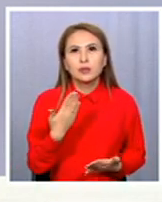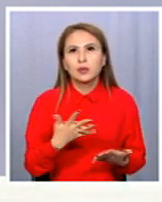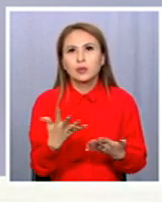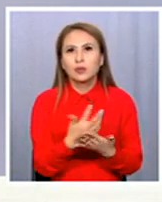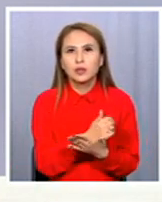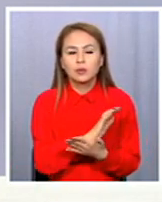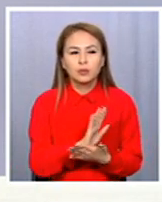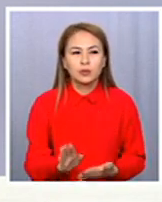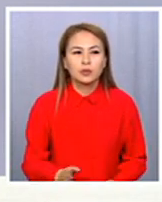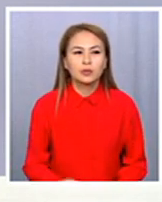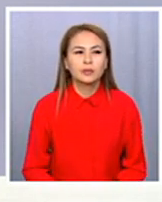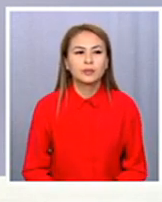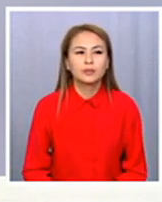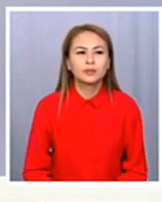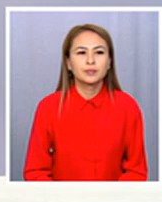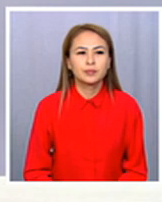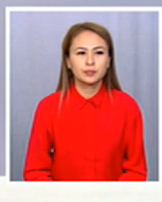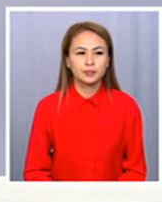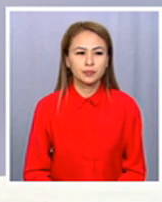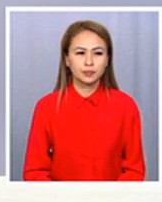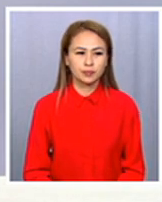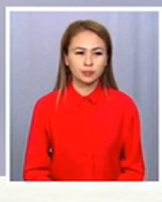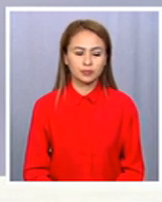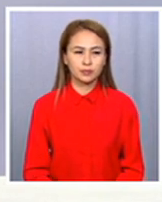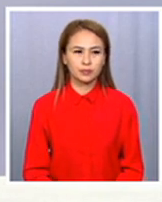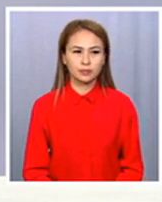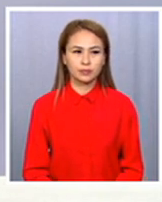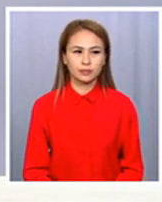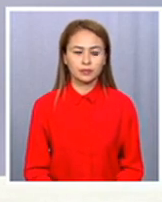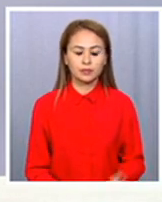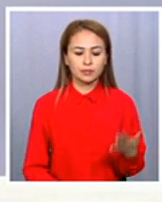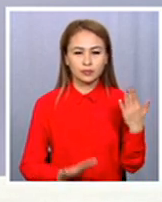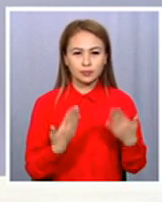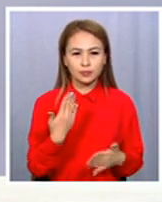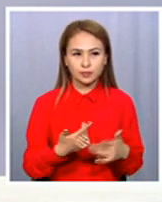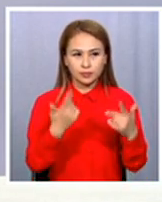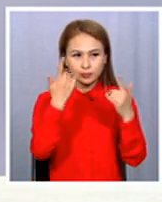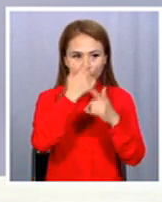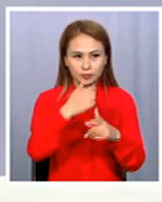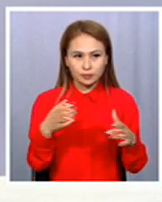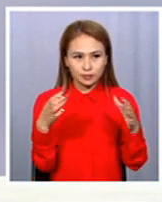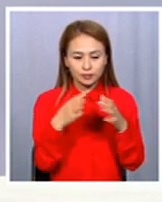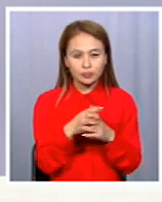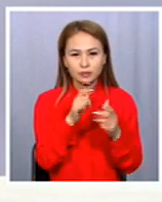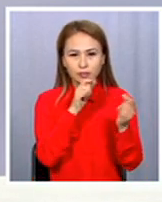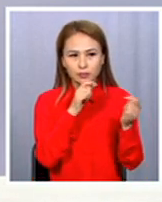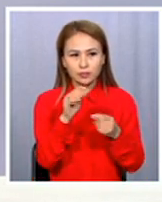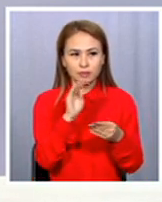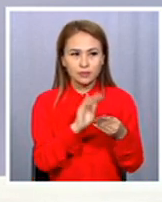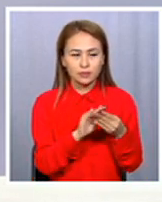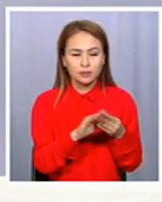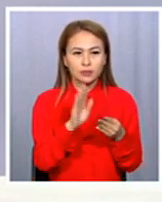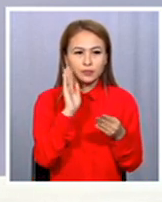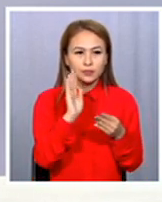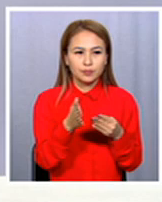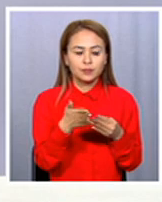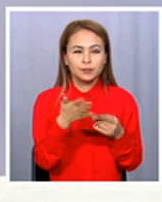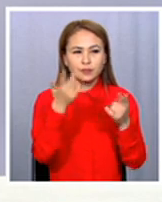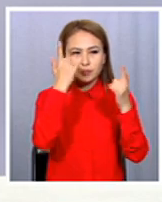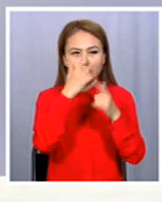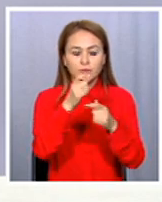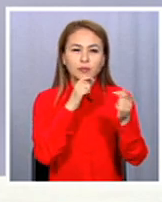мүмкін. Егер ақпараттың құпиялылығы мен тұтастығы сақталса, онда ақпараттық